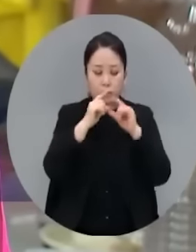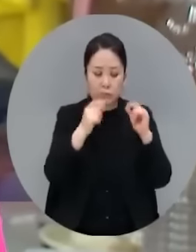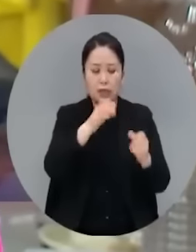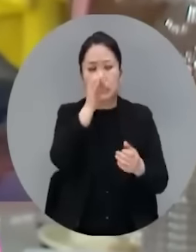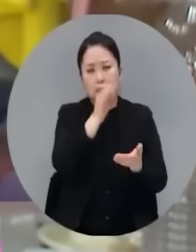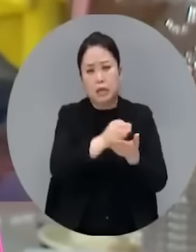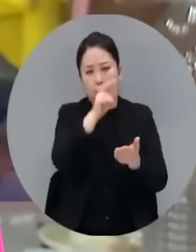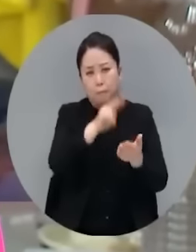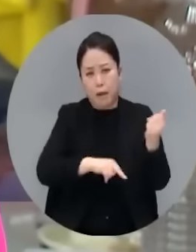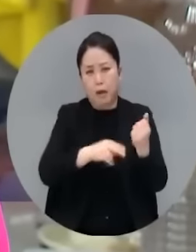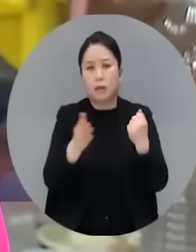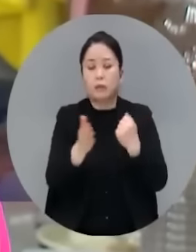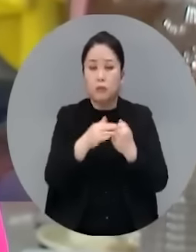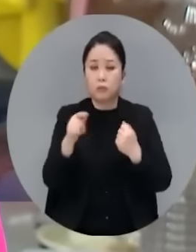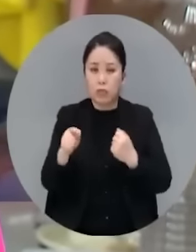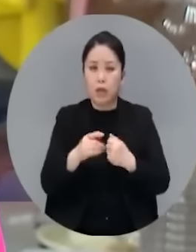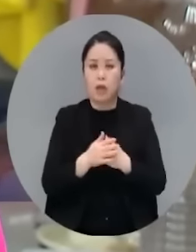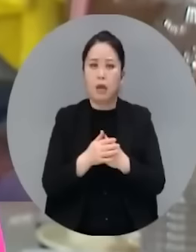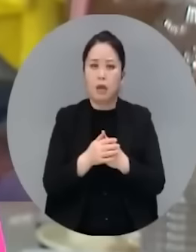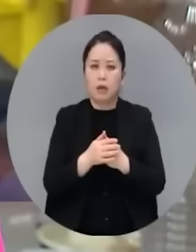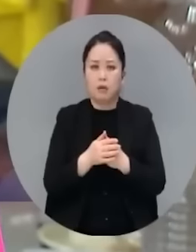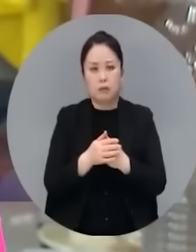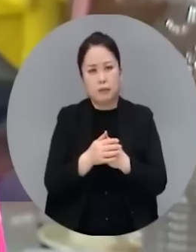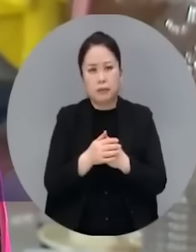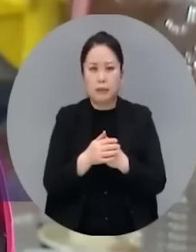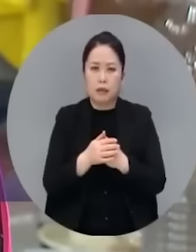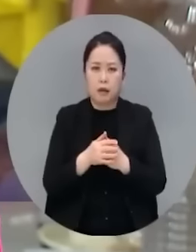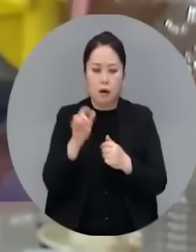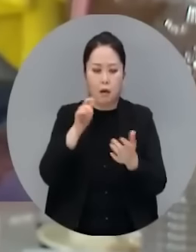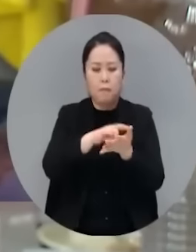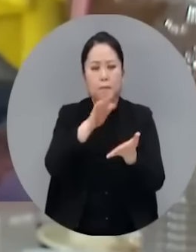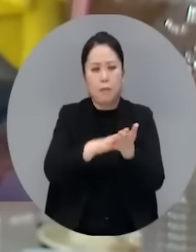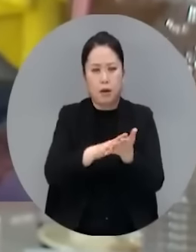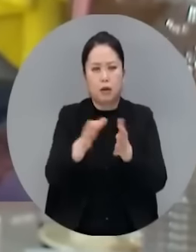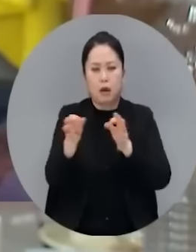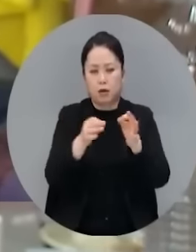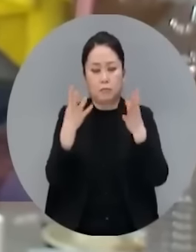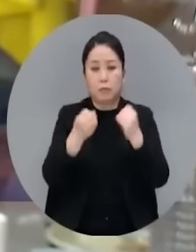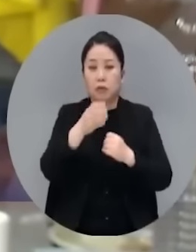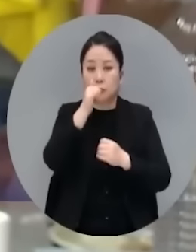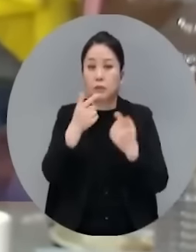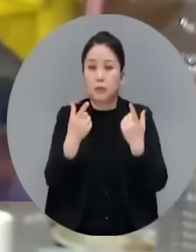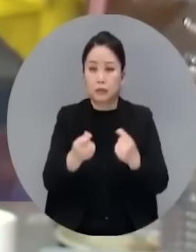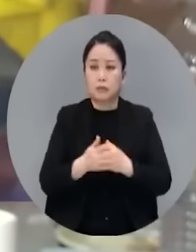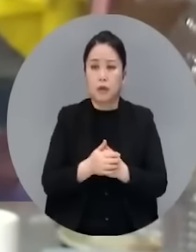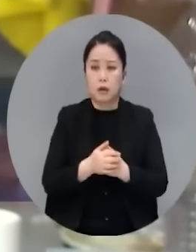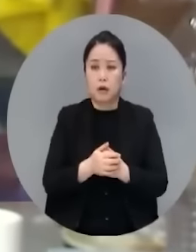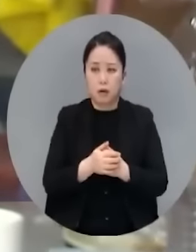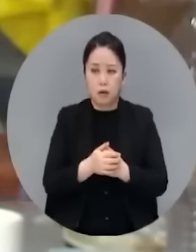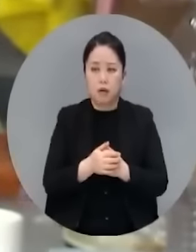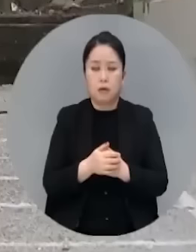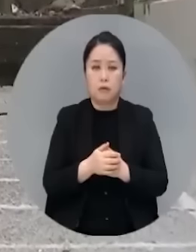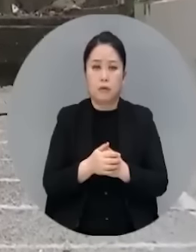되고 이러다 보니까 좀 그렇게 비는 가게들이 많은 것 같아요. 다 견디다가 나가는